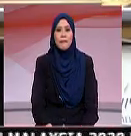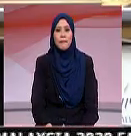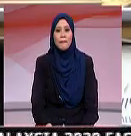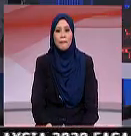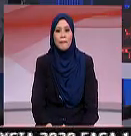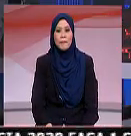hai hai